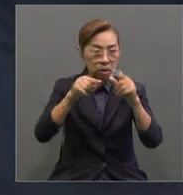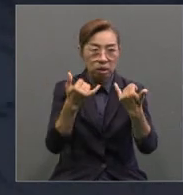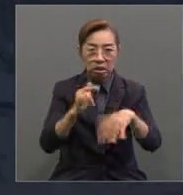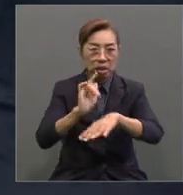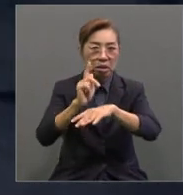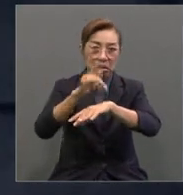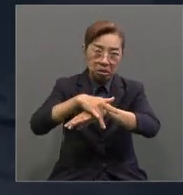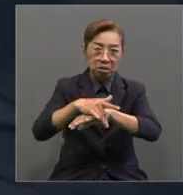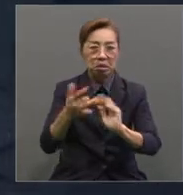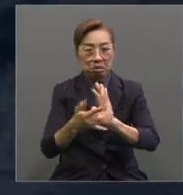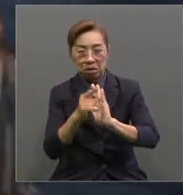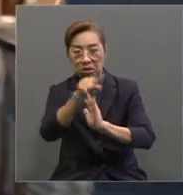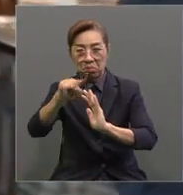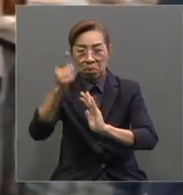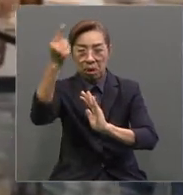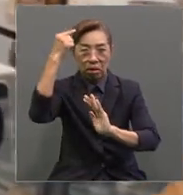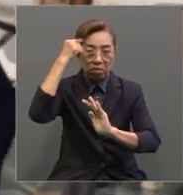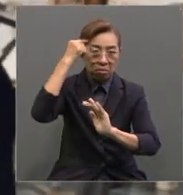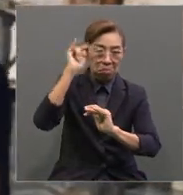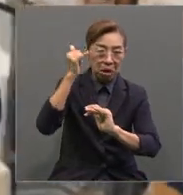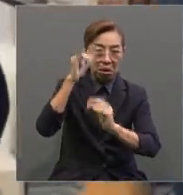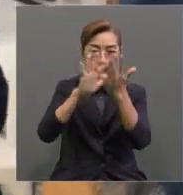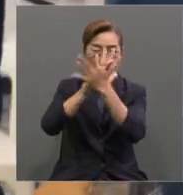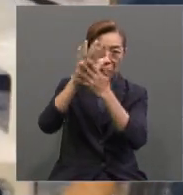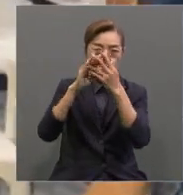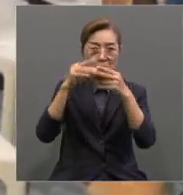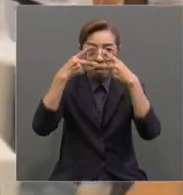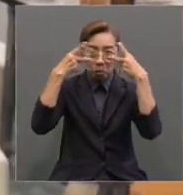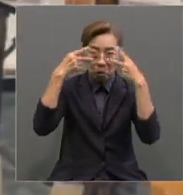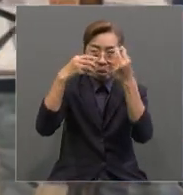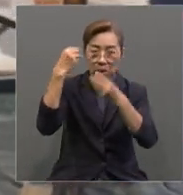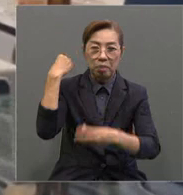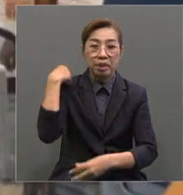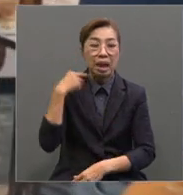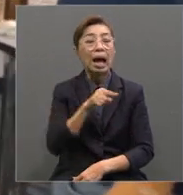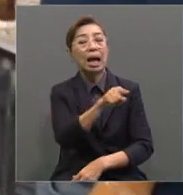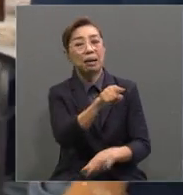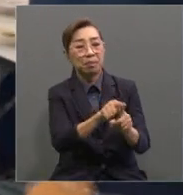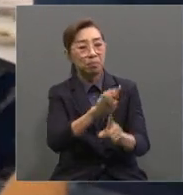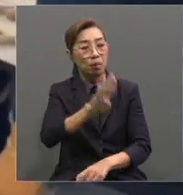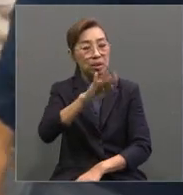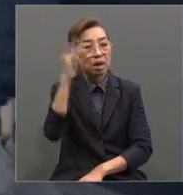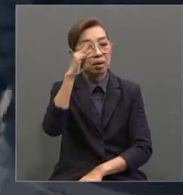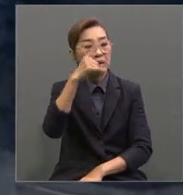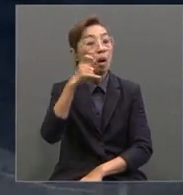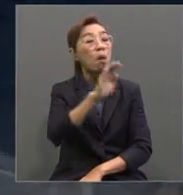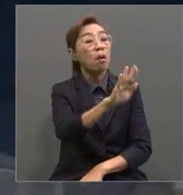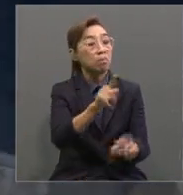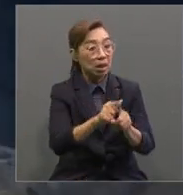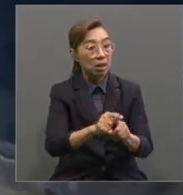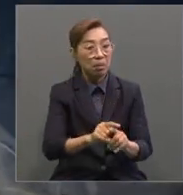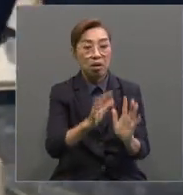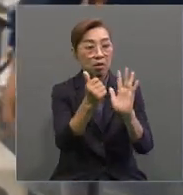ของอ่าความเจริญของเทคโนโลยีพวกโซเชียลหนงเยค่ะใช่ก็อย่างบริษัทเก่าพี่การบินไทยอ่ะเพจจริงเพจปลอมอ่ะ